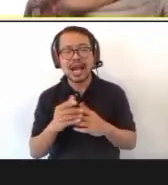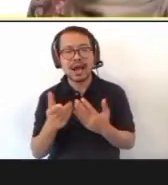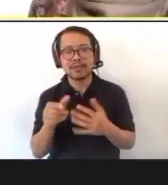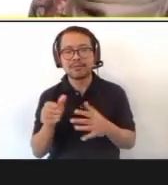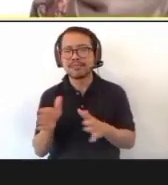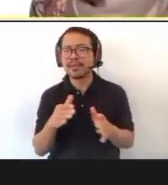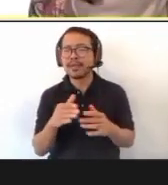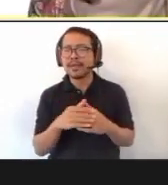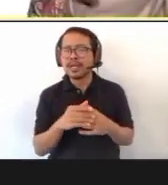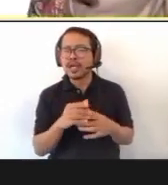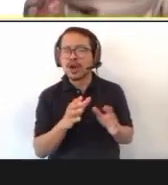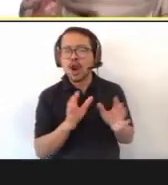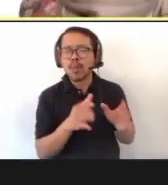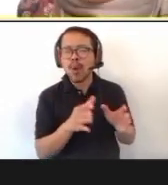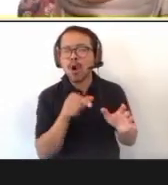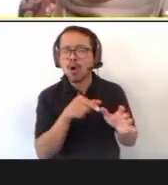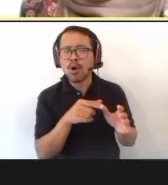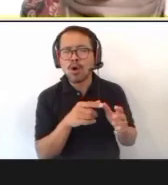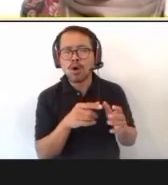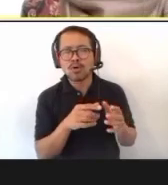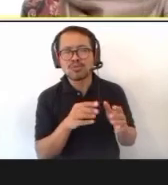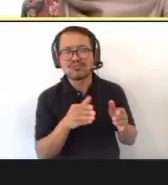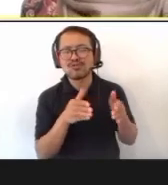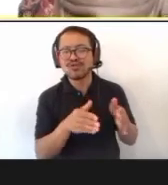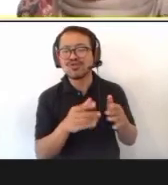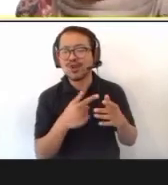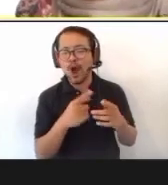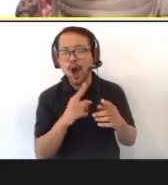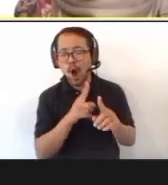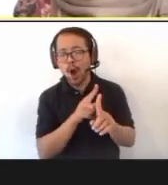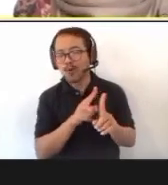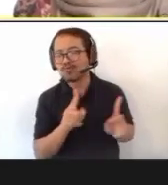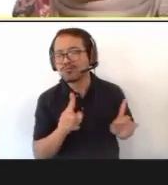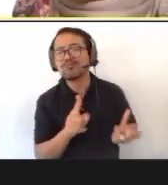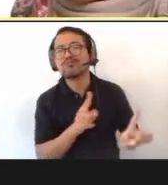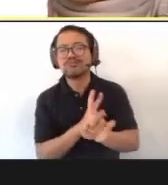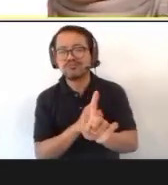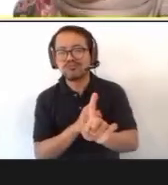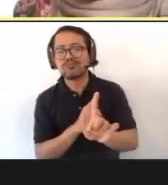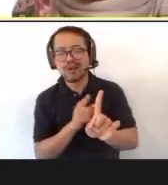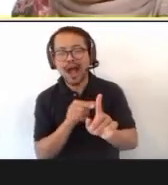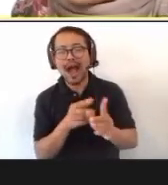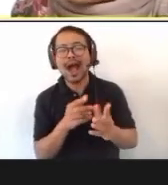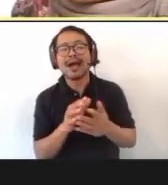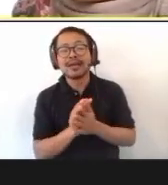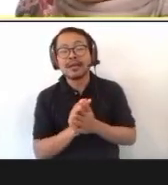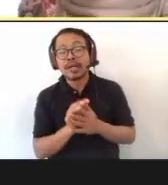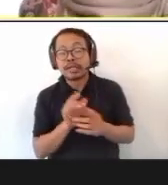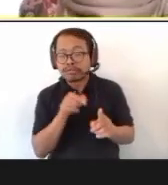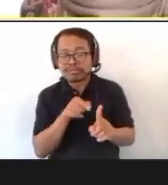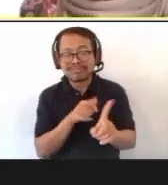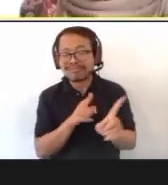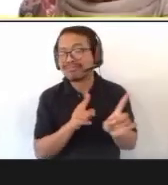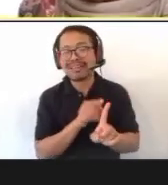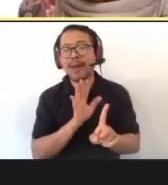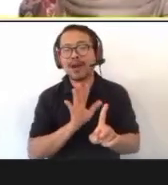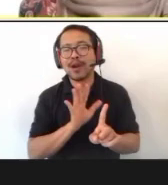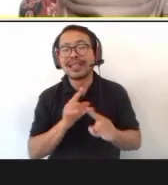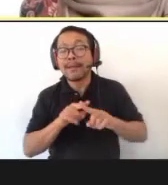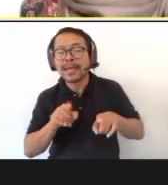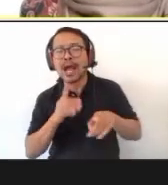nggak boleh. Kecuali pendahuluan ini sifatnya afirmatif pada kelompok yang rentan, pada kelompok yang tertinggal. Misalnya, oh ini